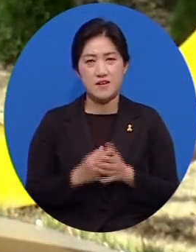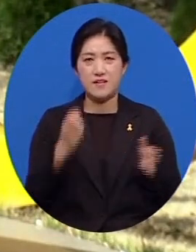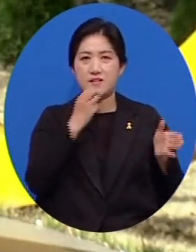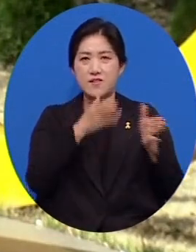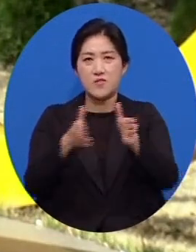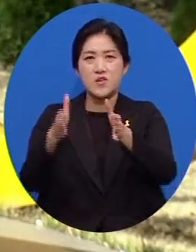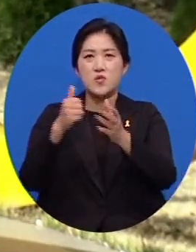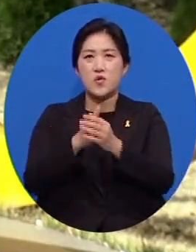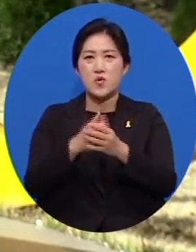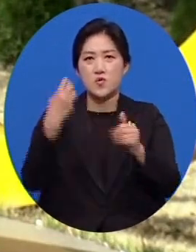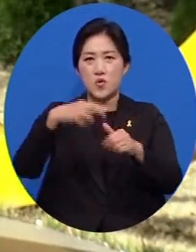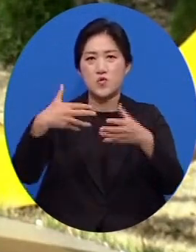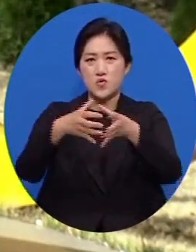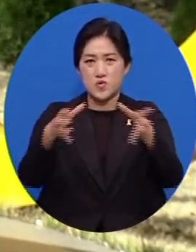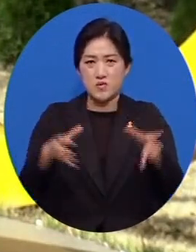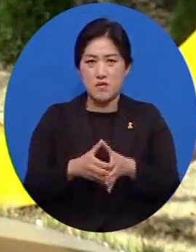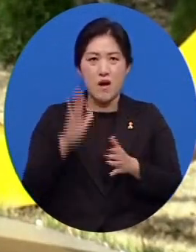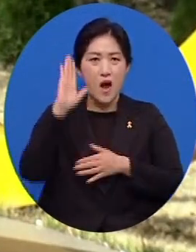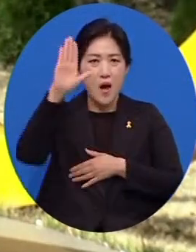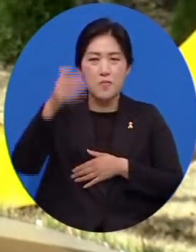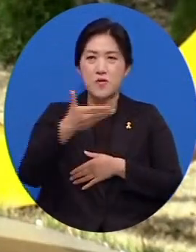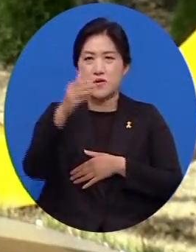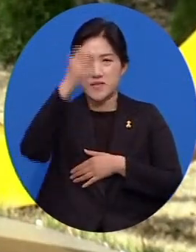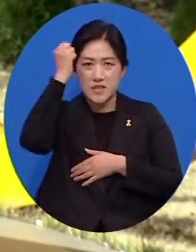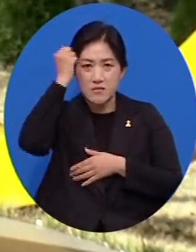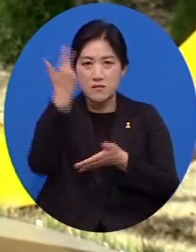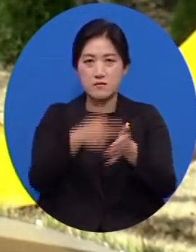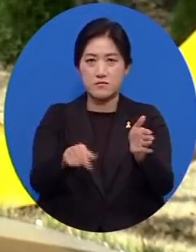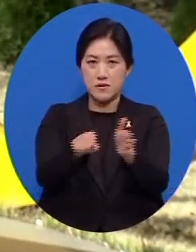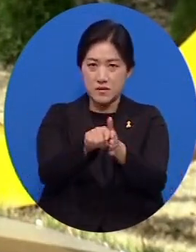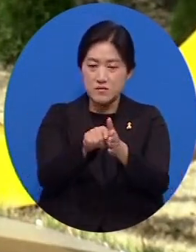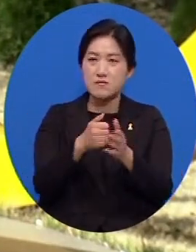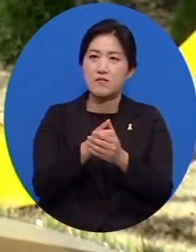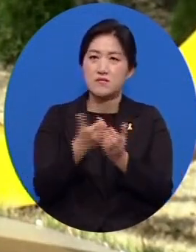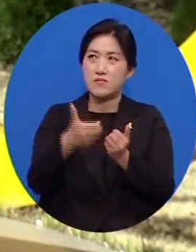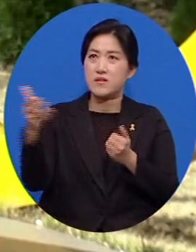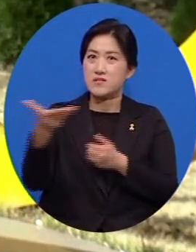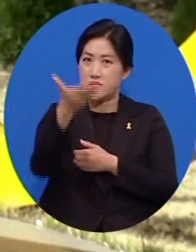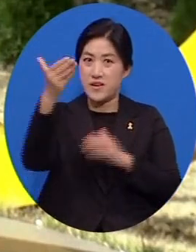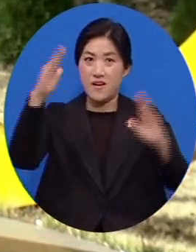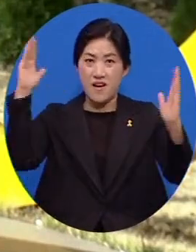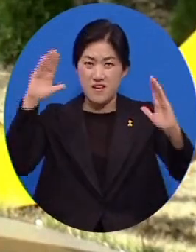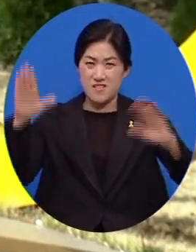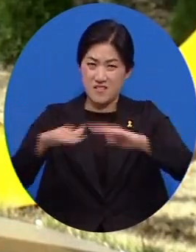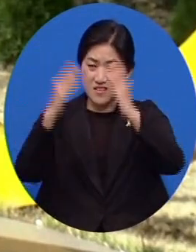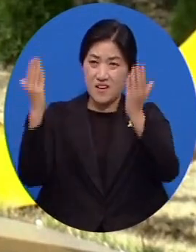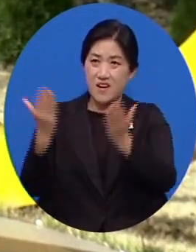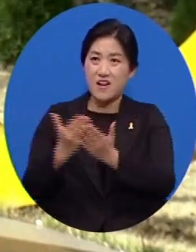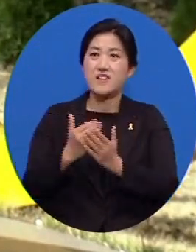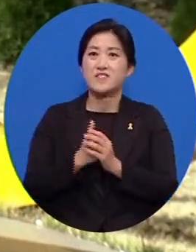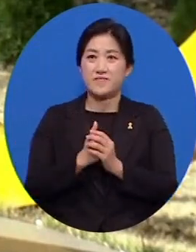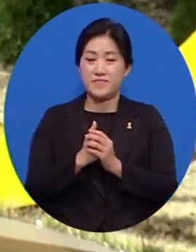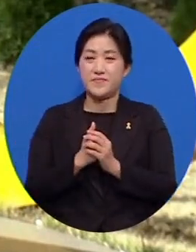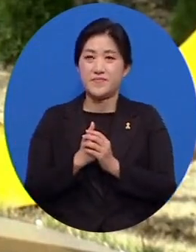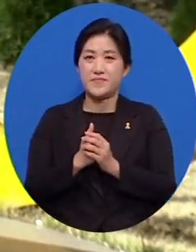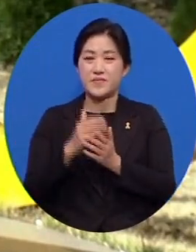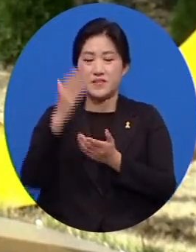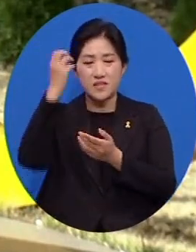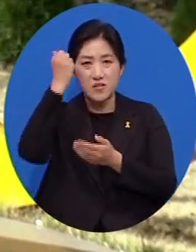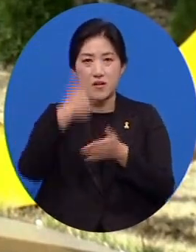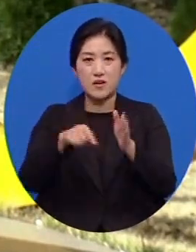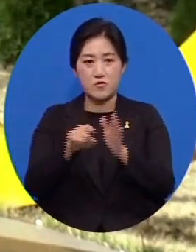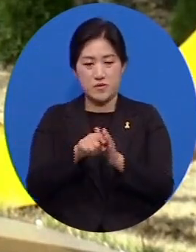경기도교육청은 앞으로도 여러분들을 기억하기 위해서 우리 모든 학생들이 여러분들의 그